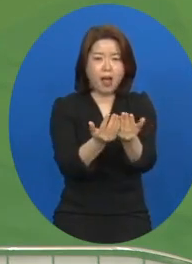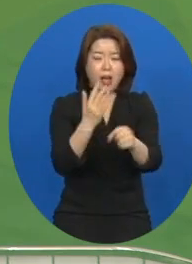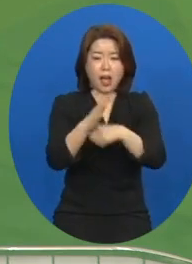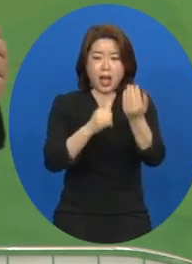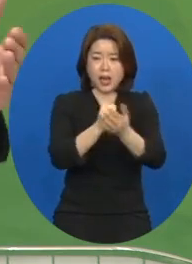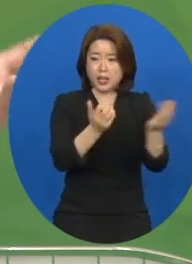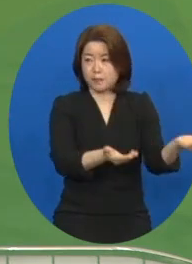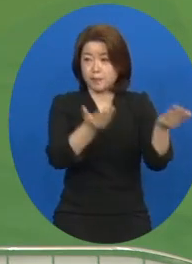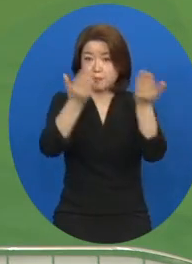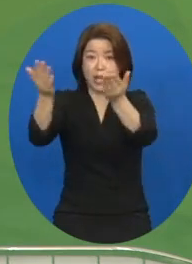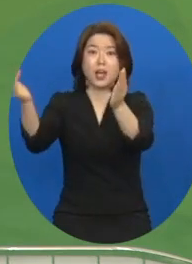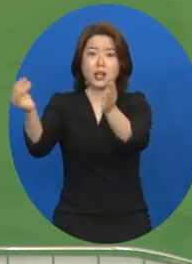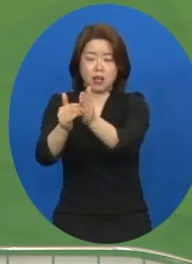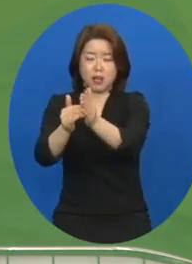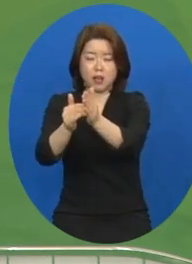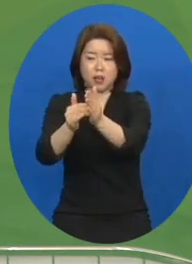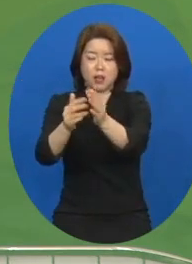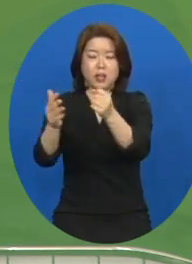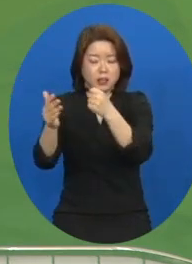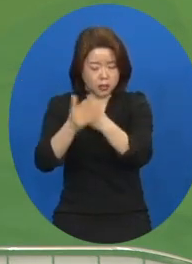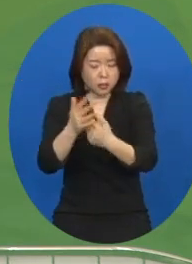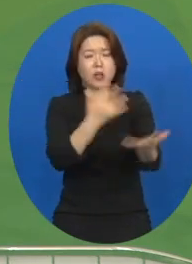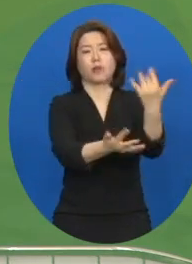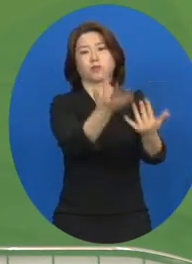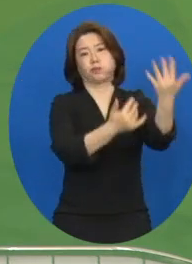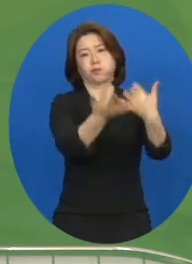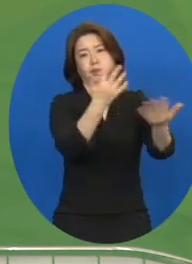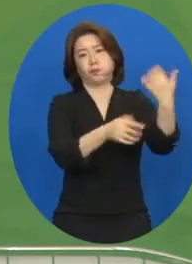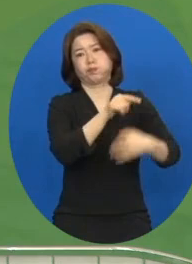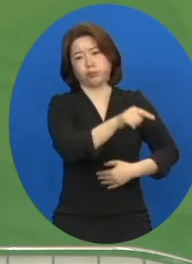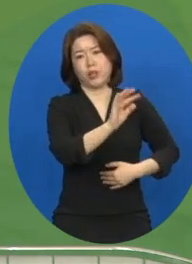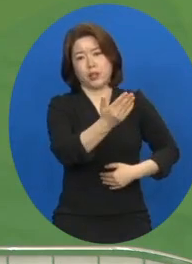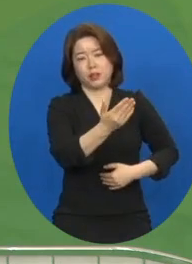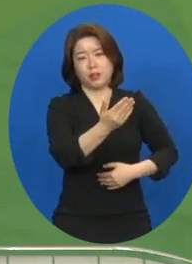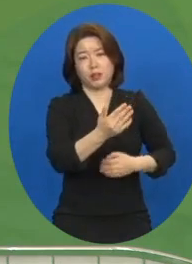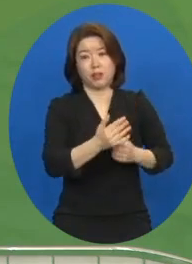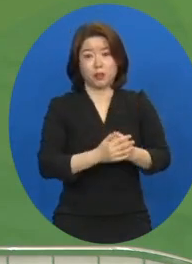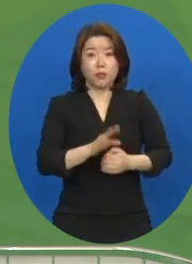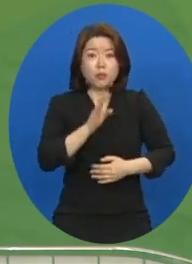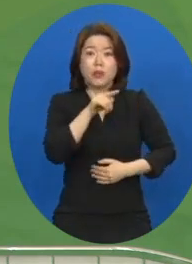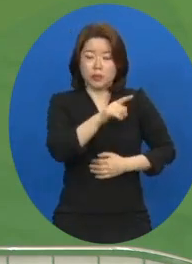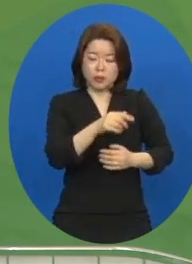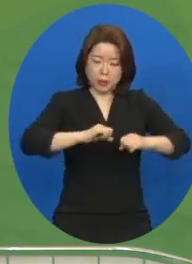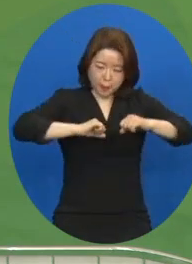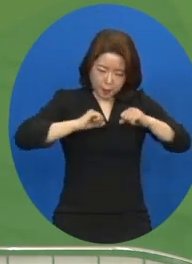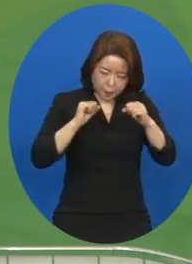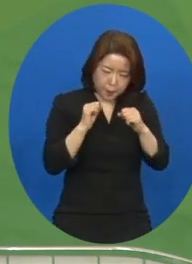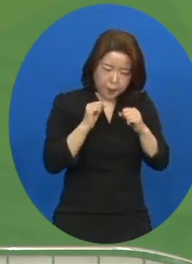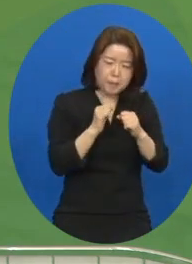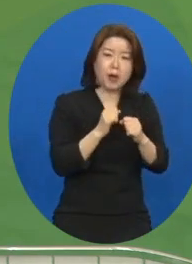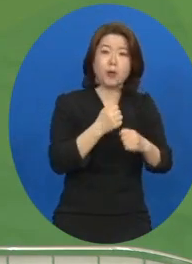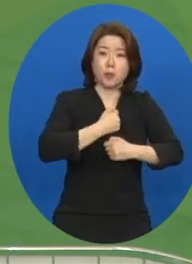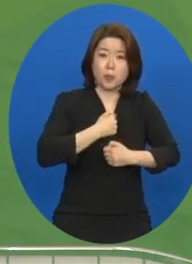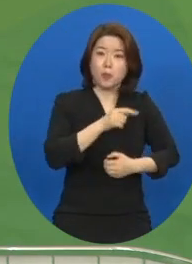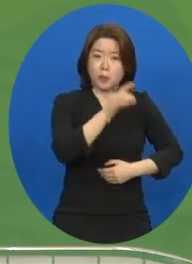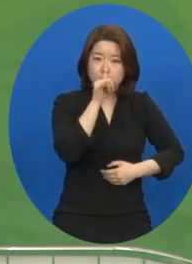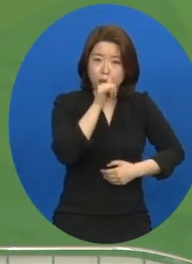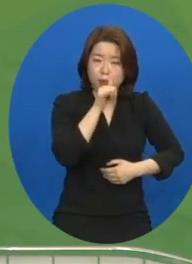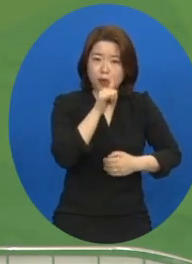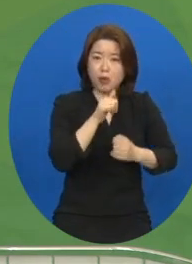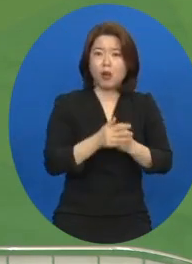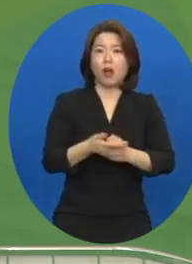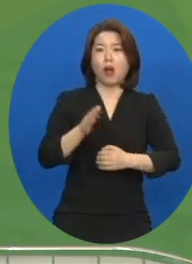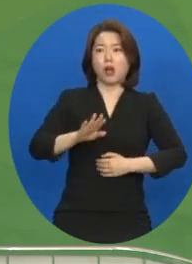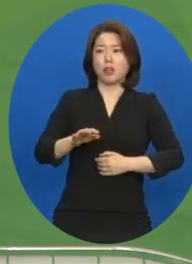바쳐졌기 때문에 다 불태워버려야 된다. 그리고 그렇게 한 겁니다. 그런데 아간이